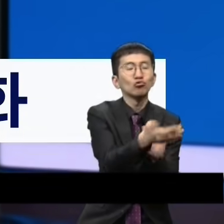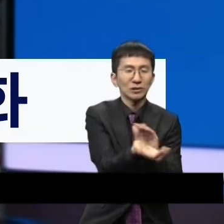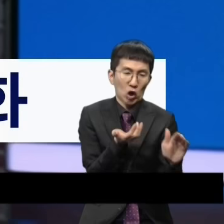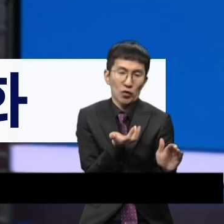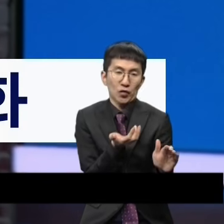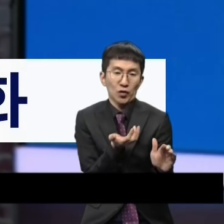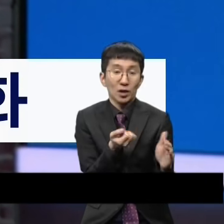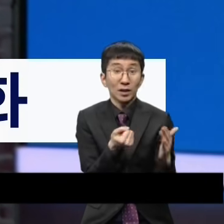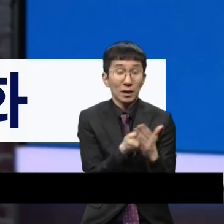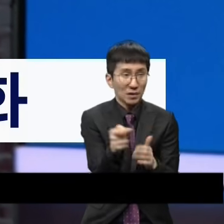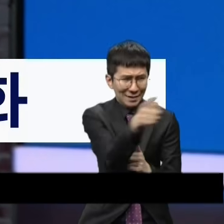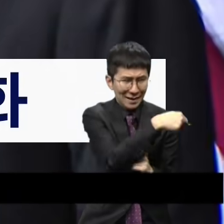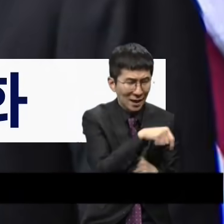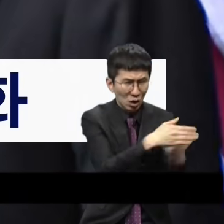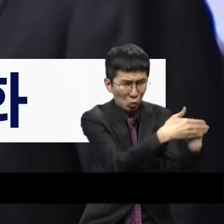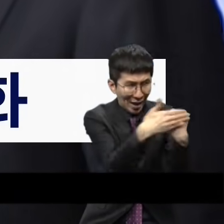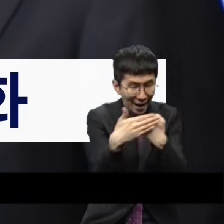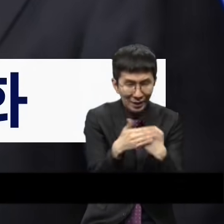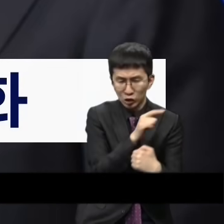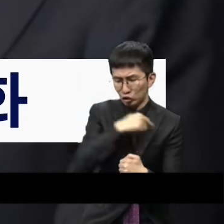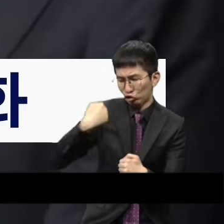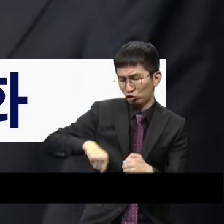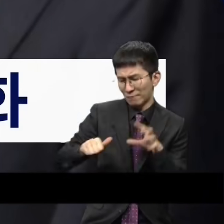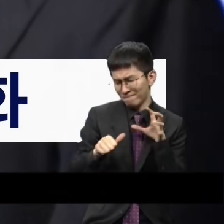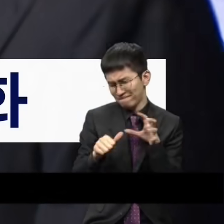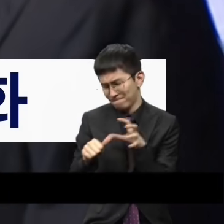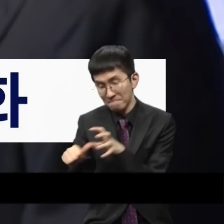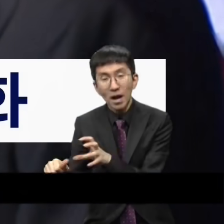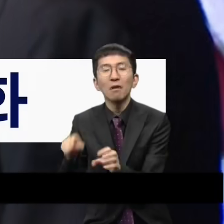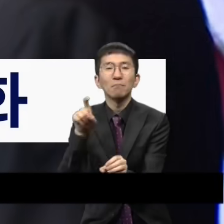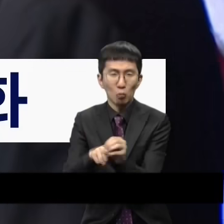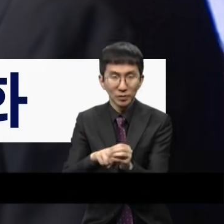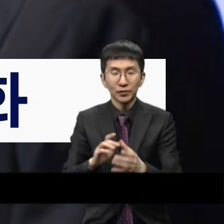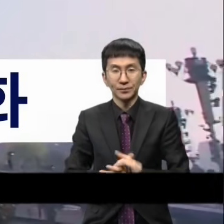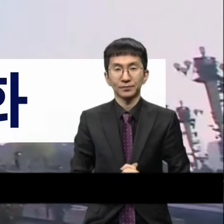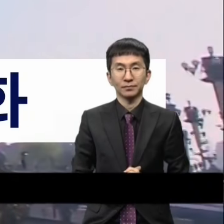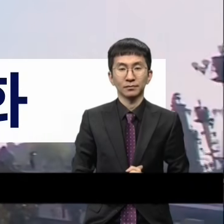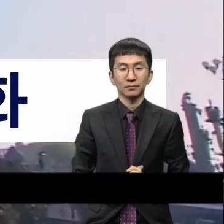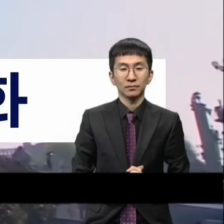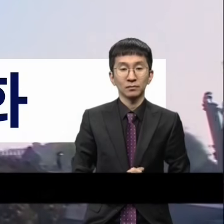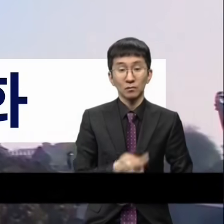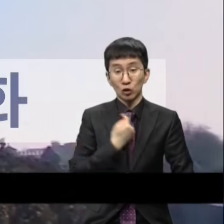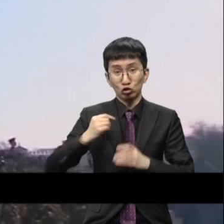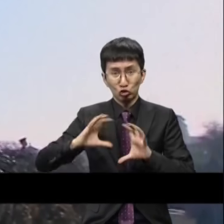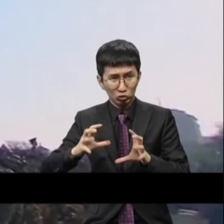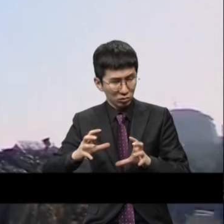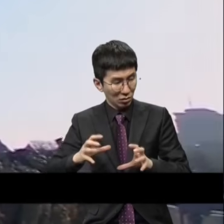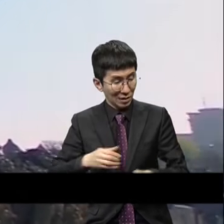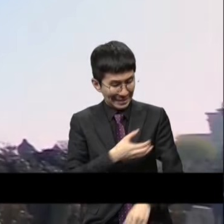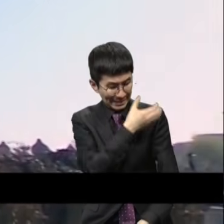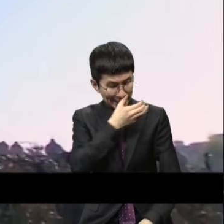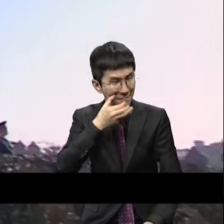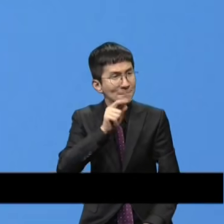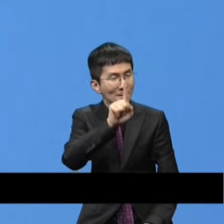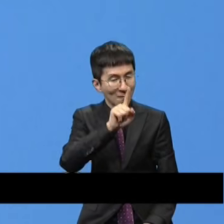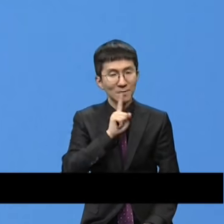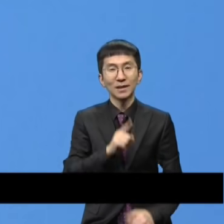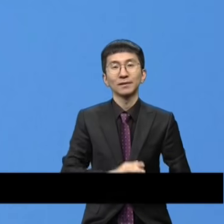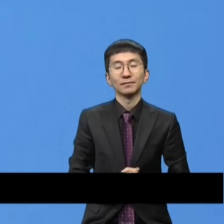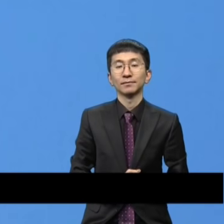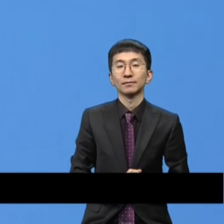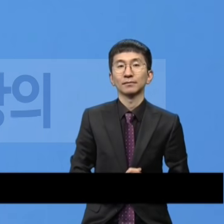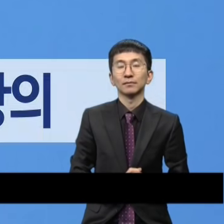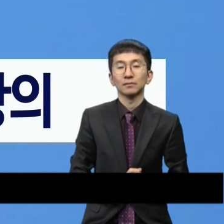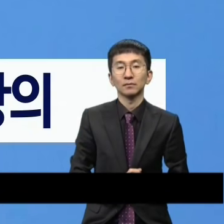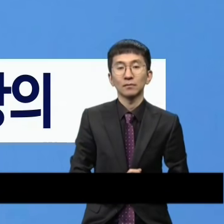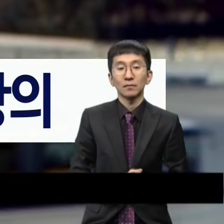복원해 중국을 압박하겠다는 미국에 힘을 실어준 것으로 분석됩니다. 중국도 맞대응에 나섰습니다. EU